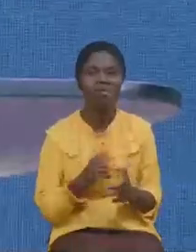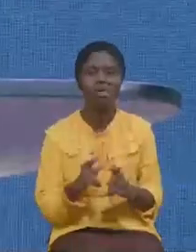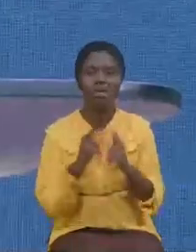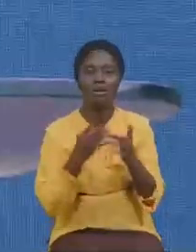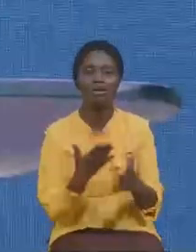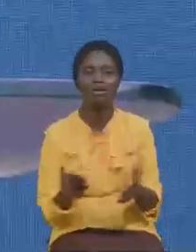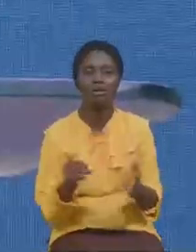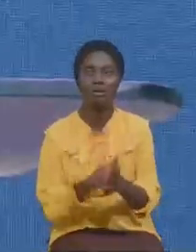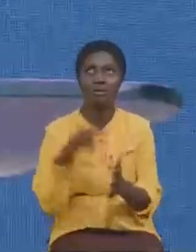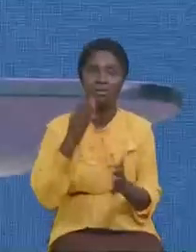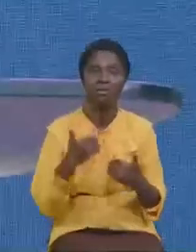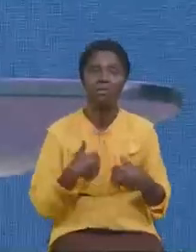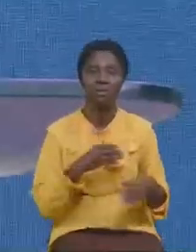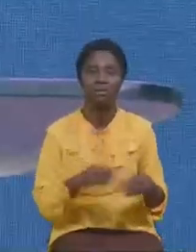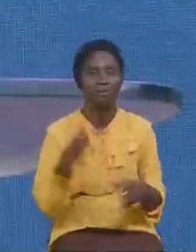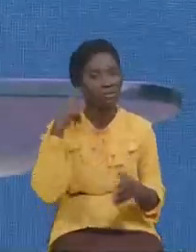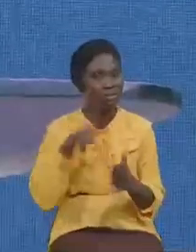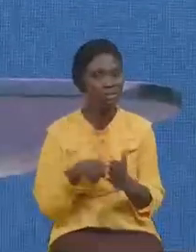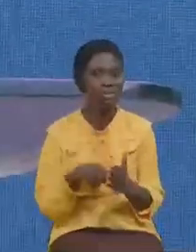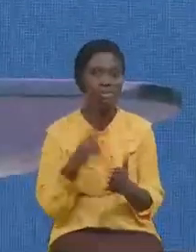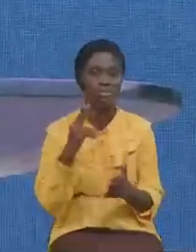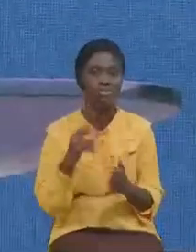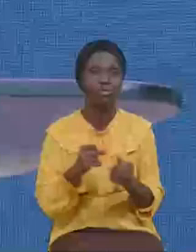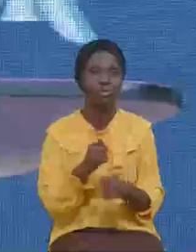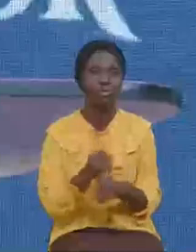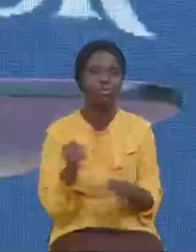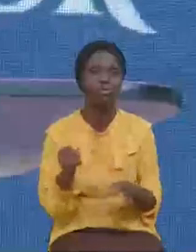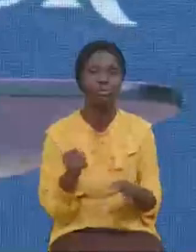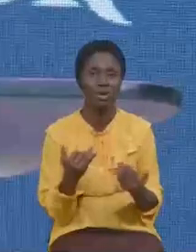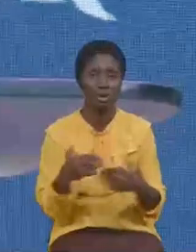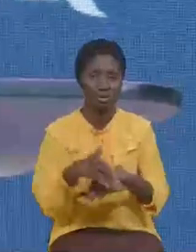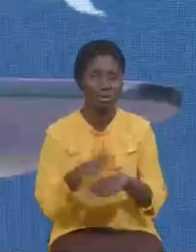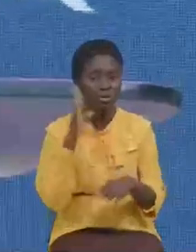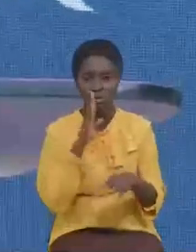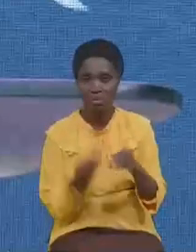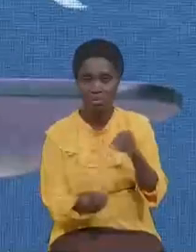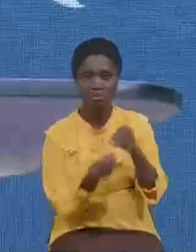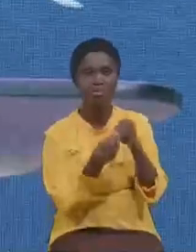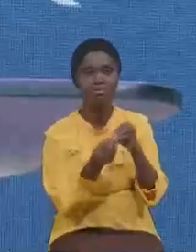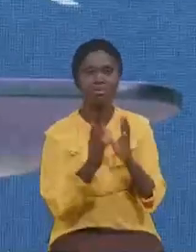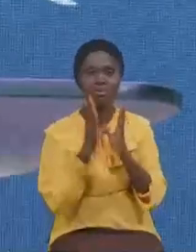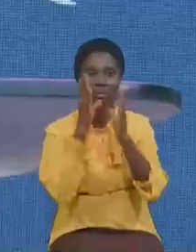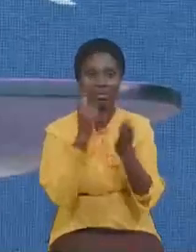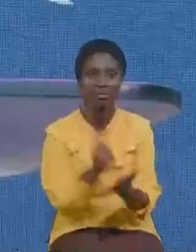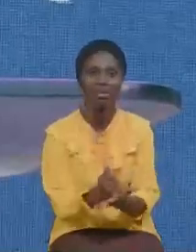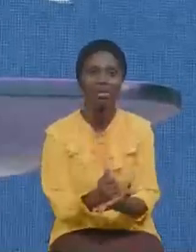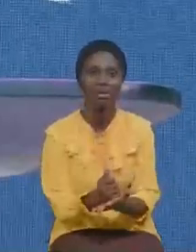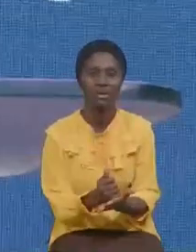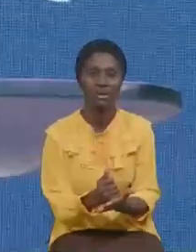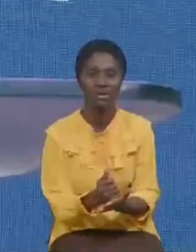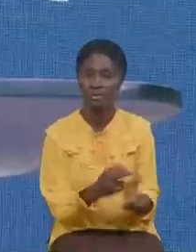2 ans écoulés. Et ce soir, vous aurez votre addition. Je n'ai pas entendu votre amen. Êtes-vous